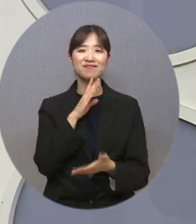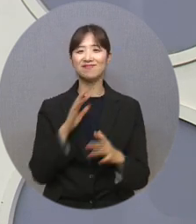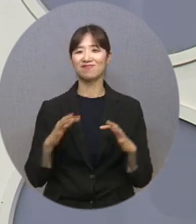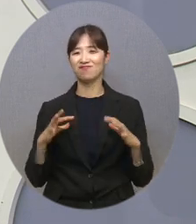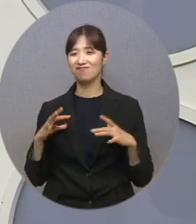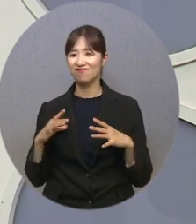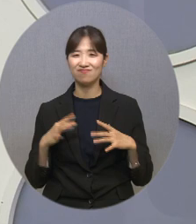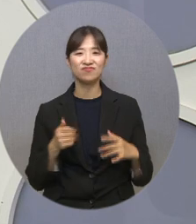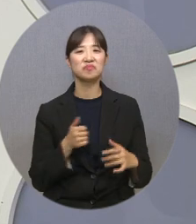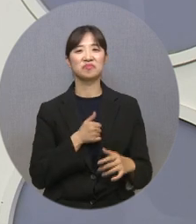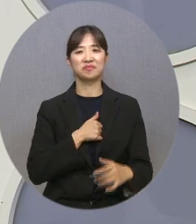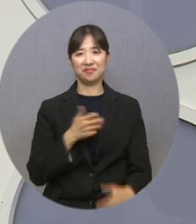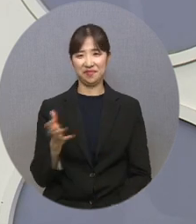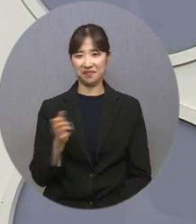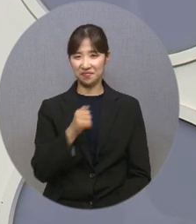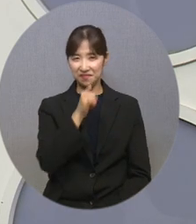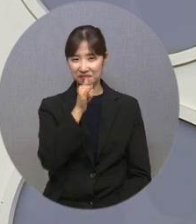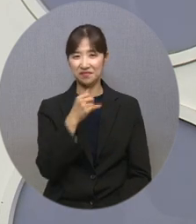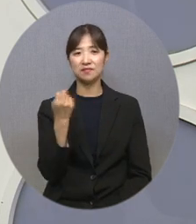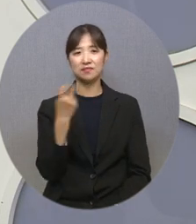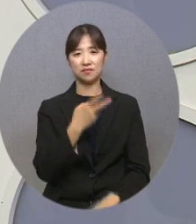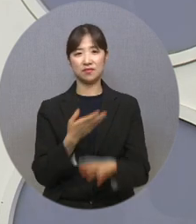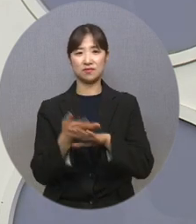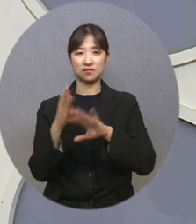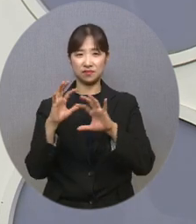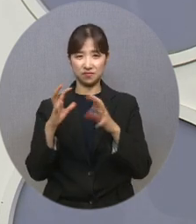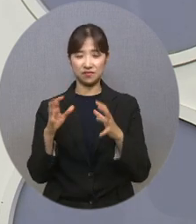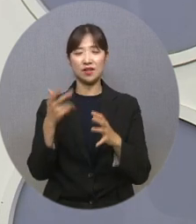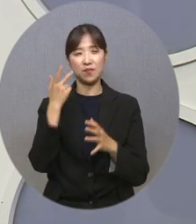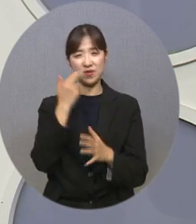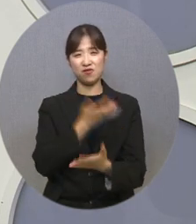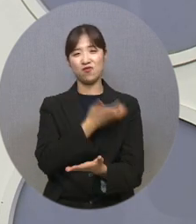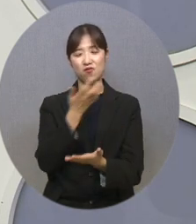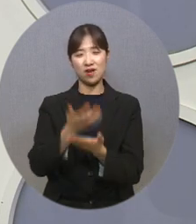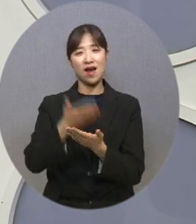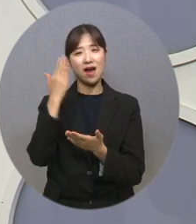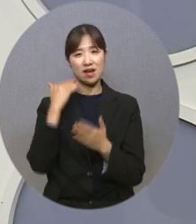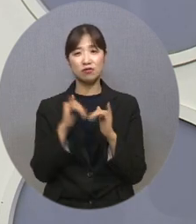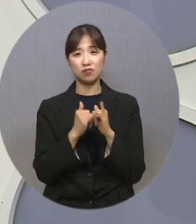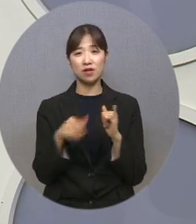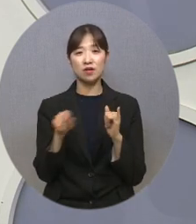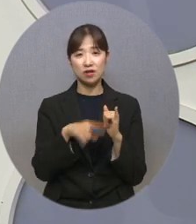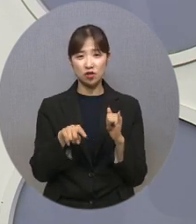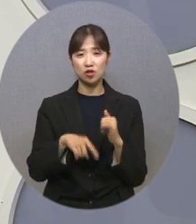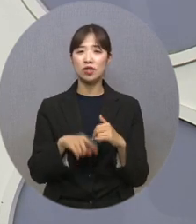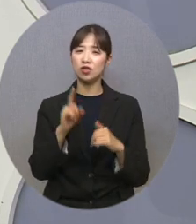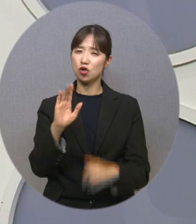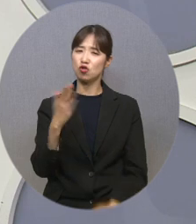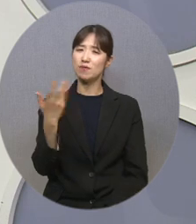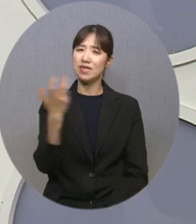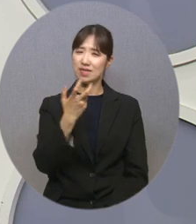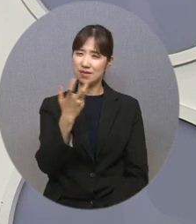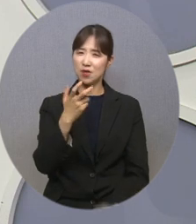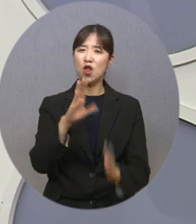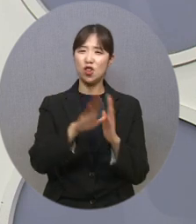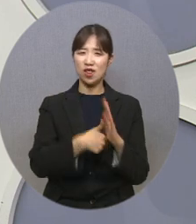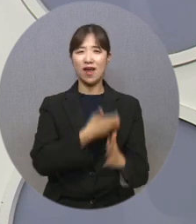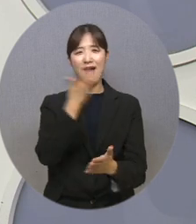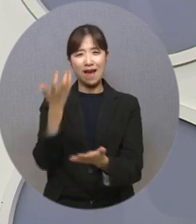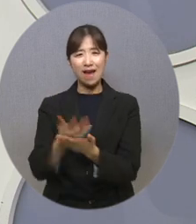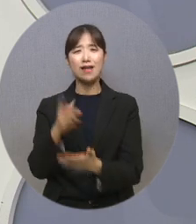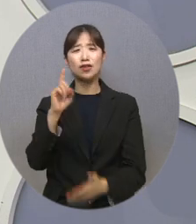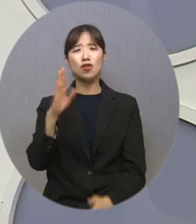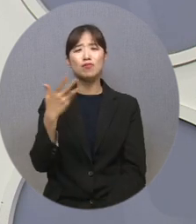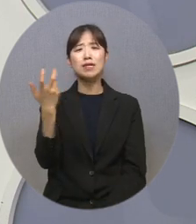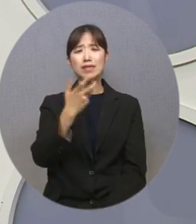자랑스럽다. 그러면서도 외국에 그 미국에 간 그 한인들은요. 70년대 간 사람들은 70년대 노래를